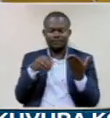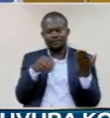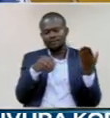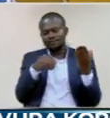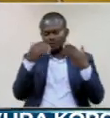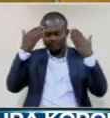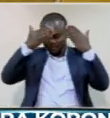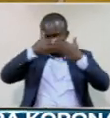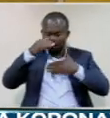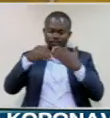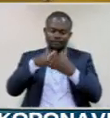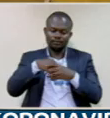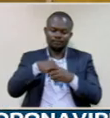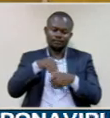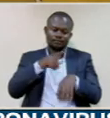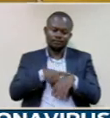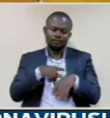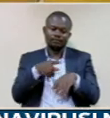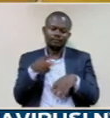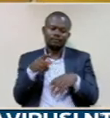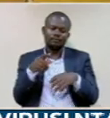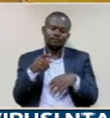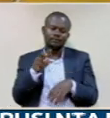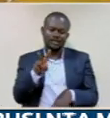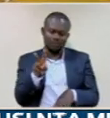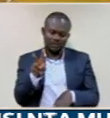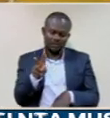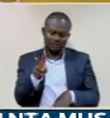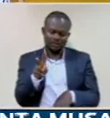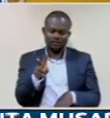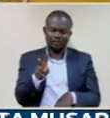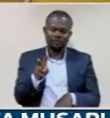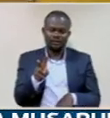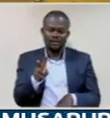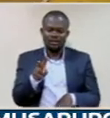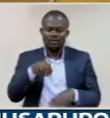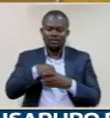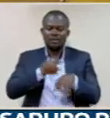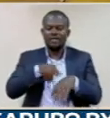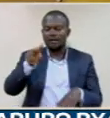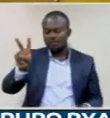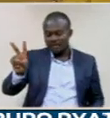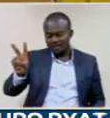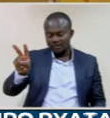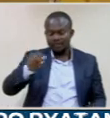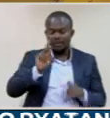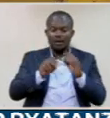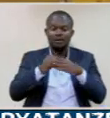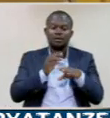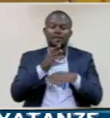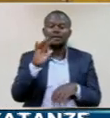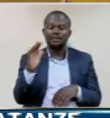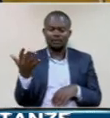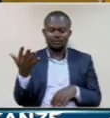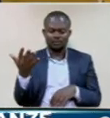hari ku mugoroba mu masaha ashyira saa mbiri abo bantu bari abantu bageze kuri